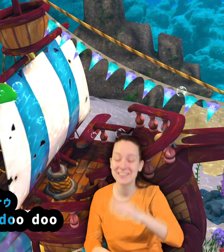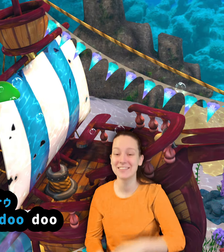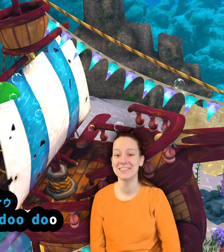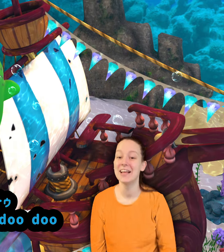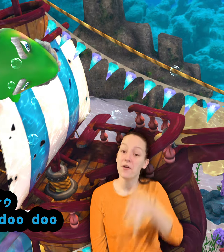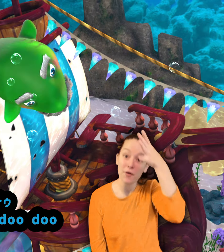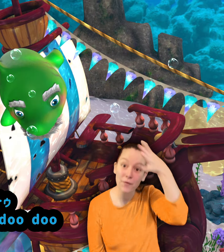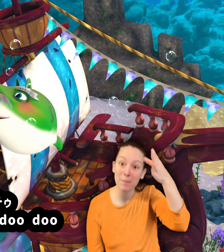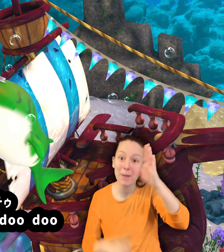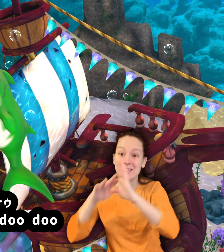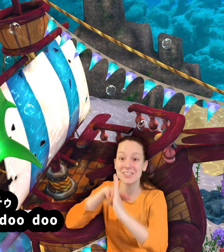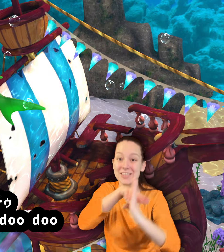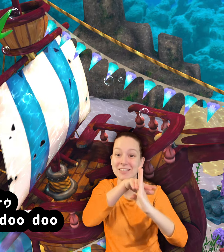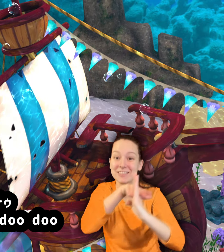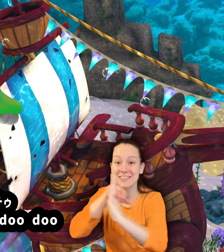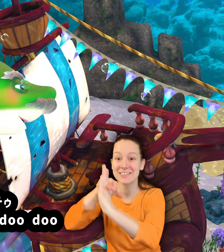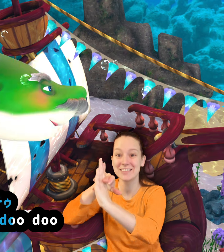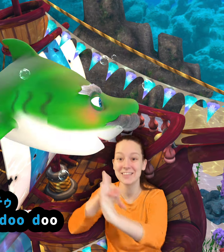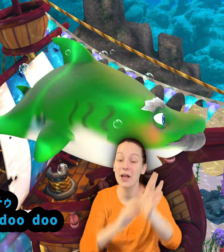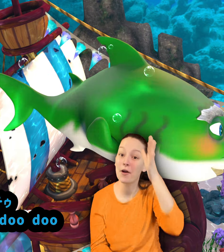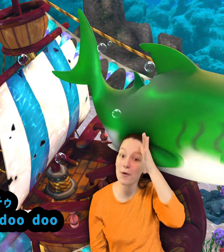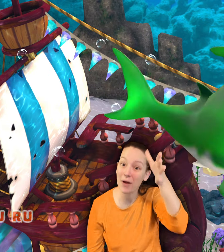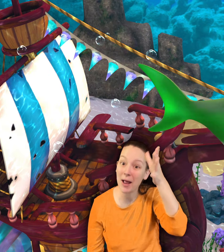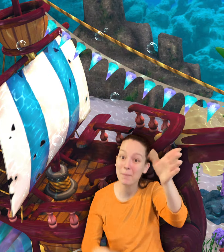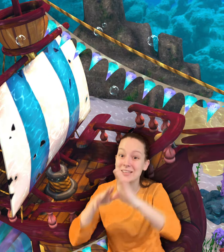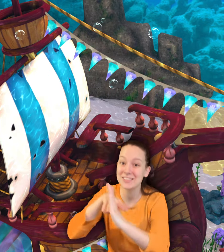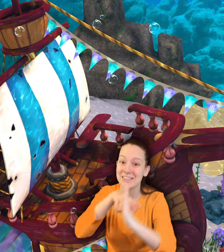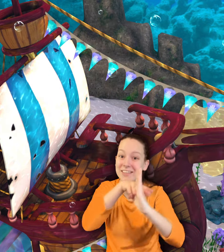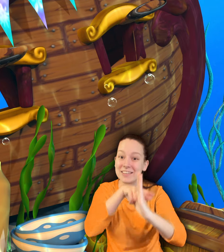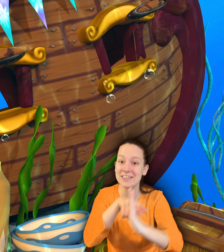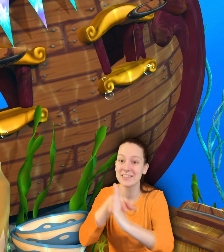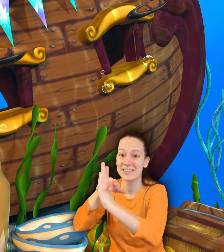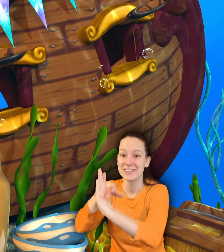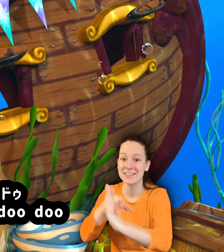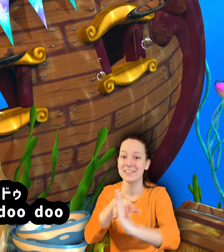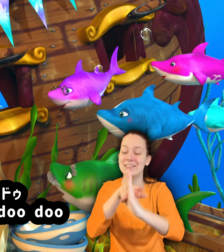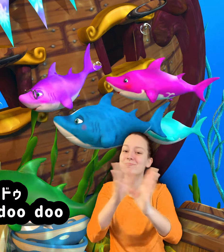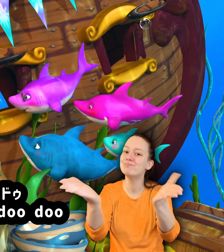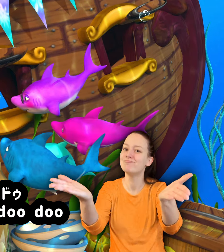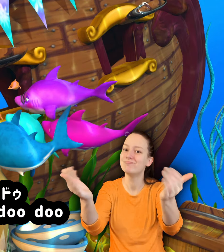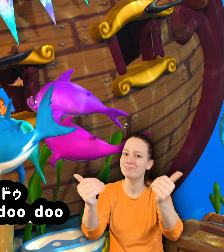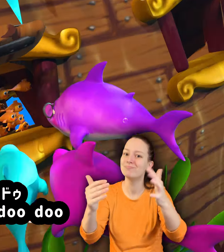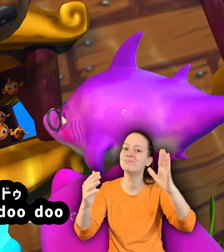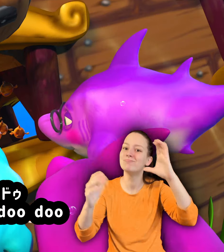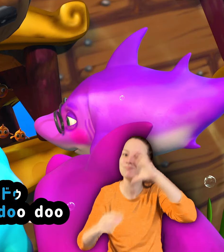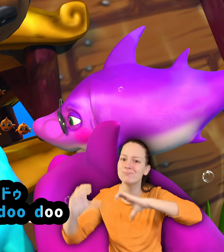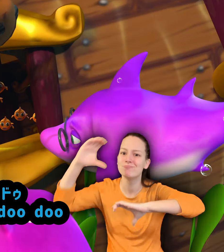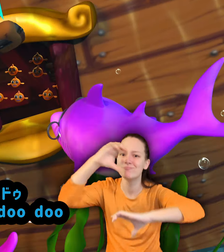おじザメおじザメおじザメ